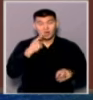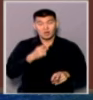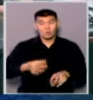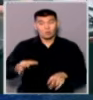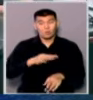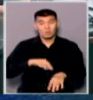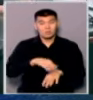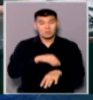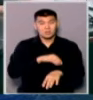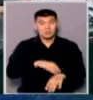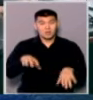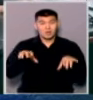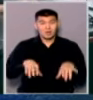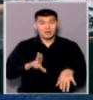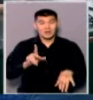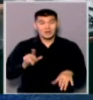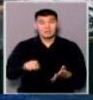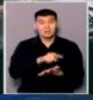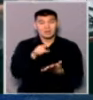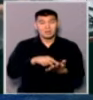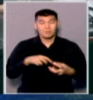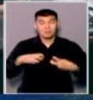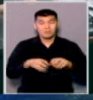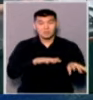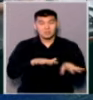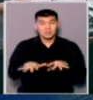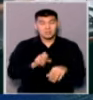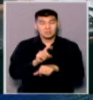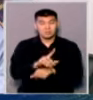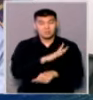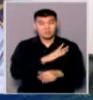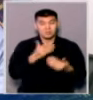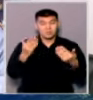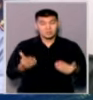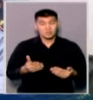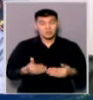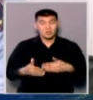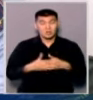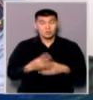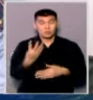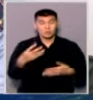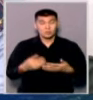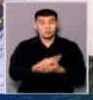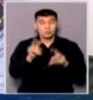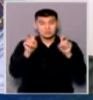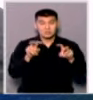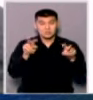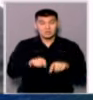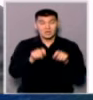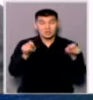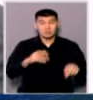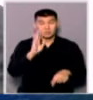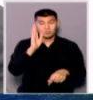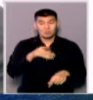Облыс әкімінің орынбасары Қайрат Нұрлыбаев көтерілген мәселелерді ретке келтіруді тапсырды. Және жуырда 4 бірдей жаңа зертхана іске қосылатындығы